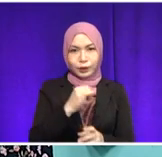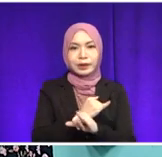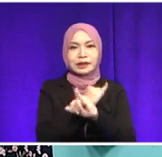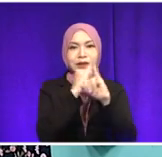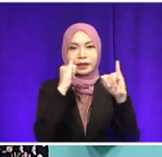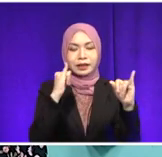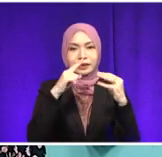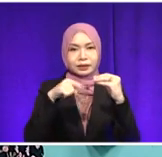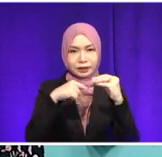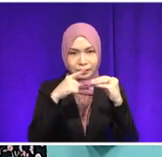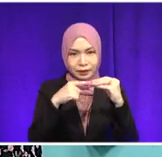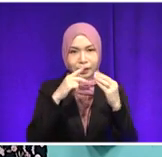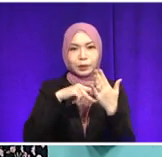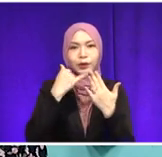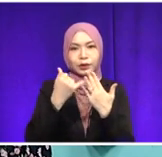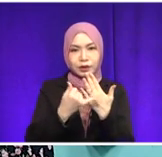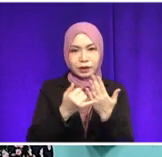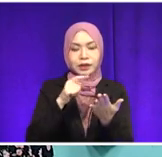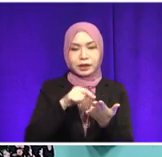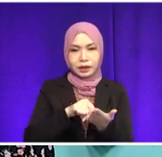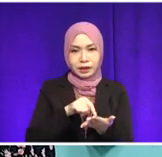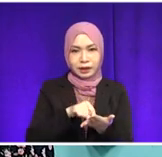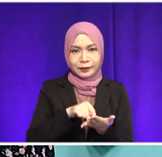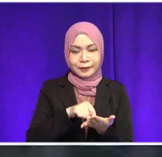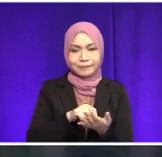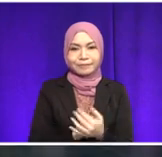penerangan tentang elimun dan prinsip